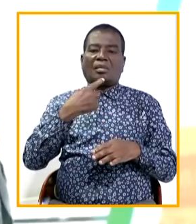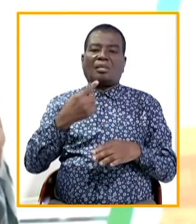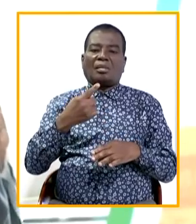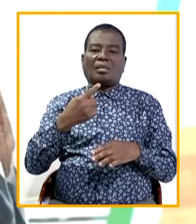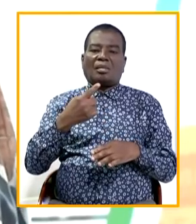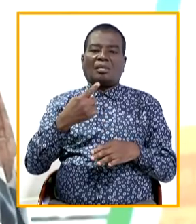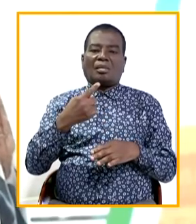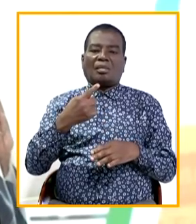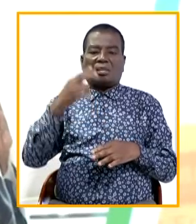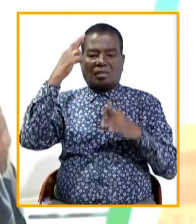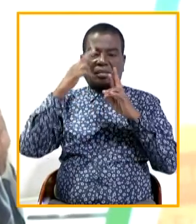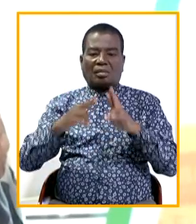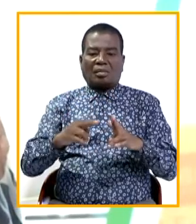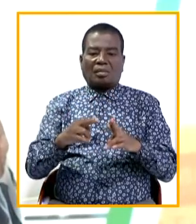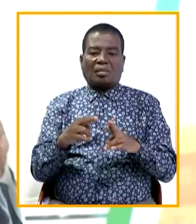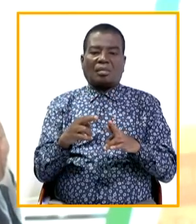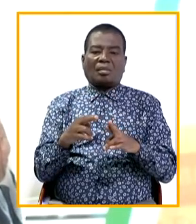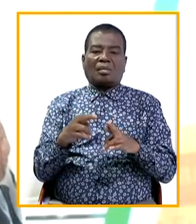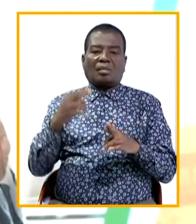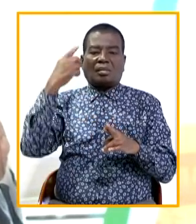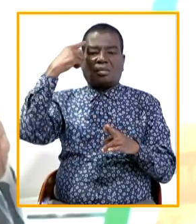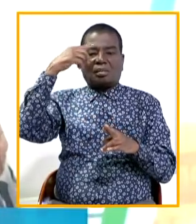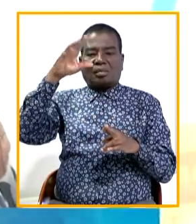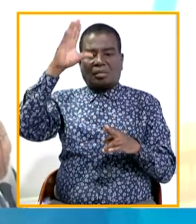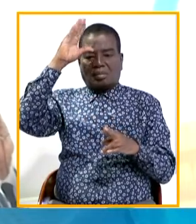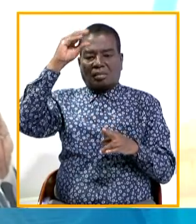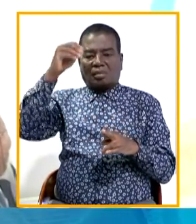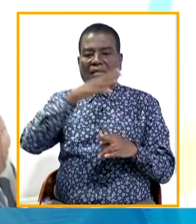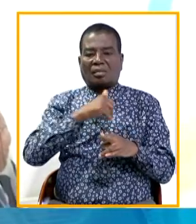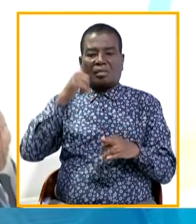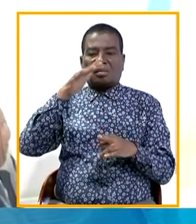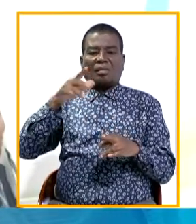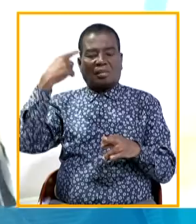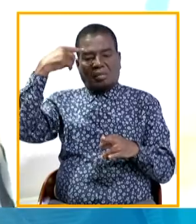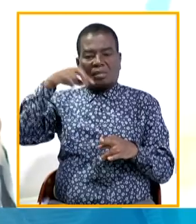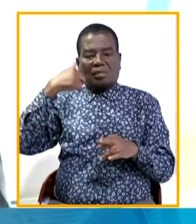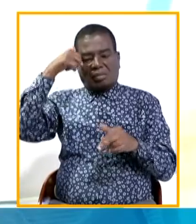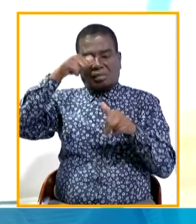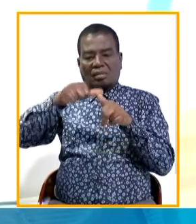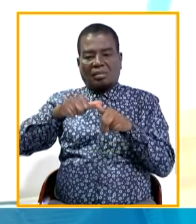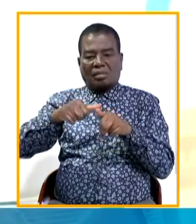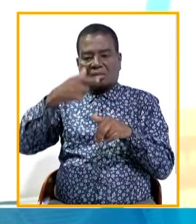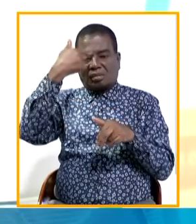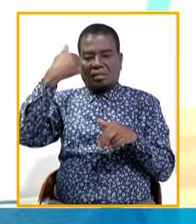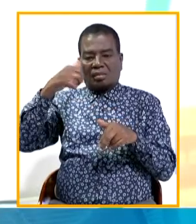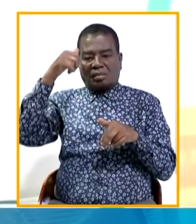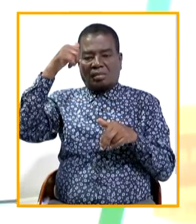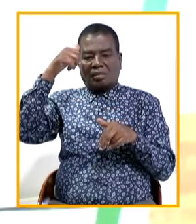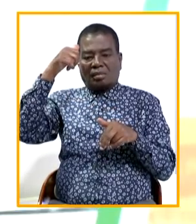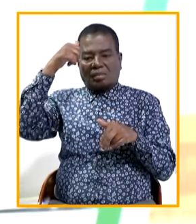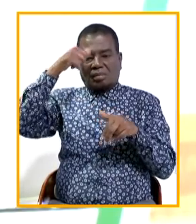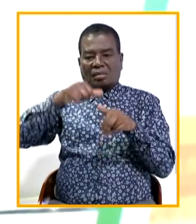moi j'ai du respect pour les hommes et les femmes qui sont reconnaissants. Parce que la reconnaissance est une